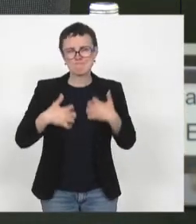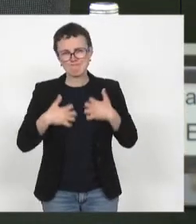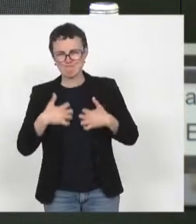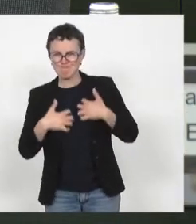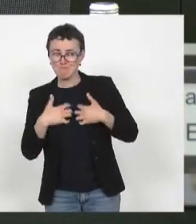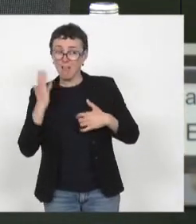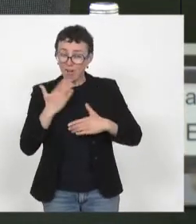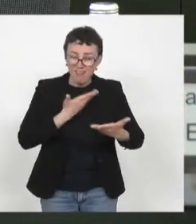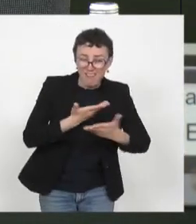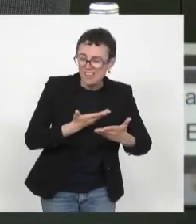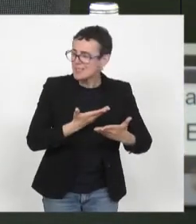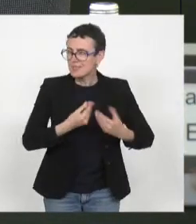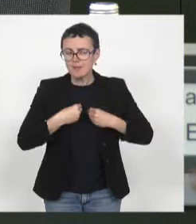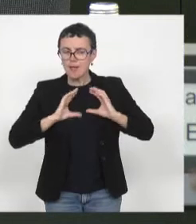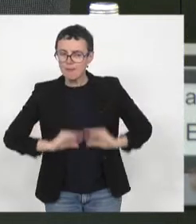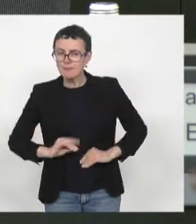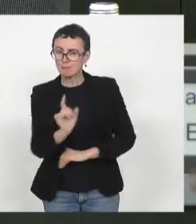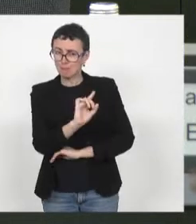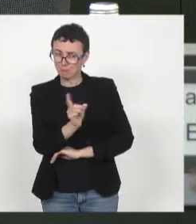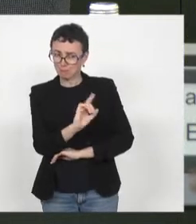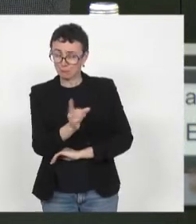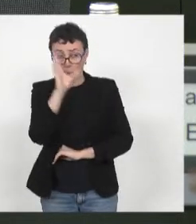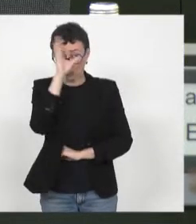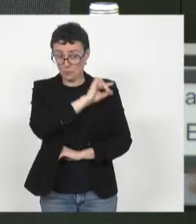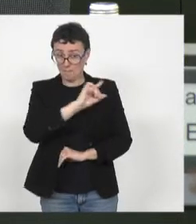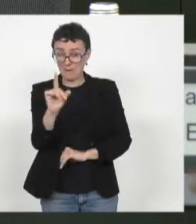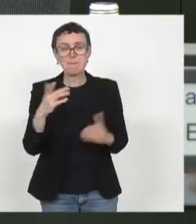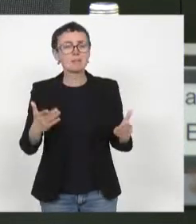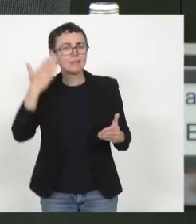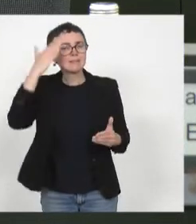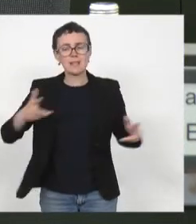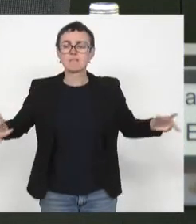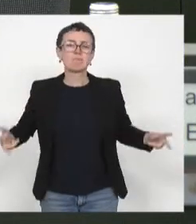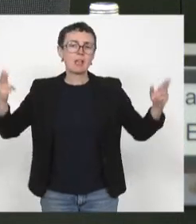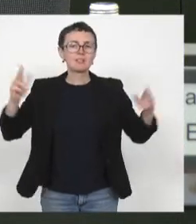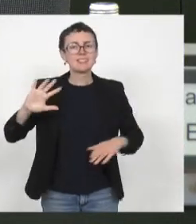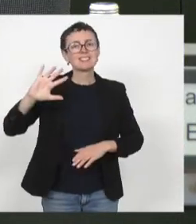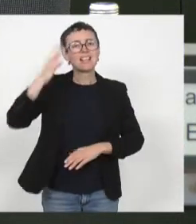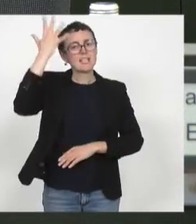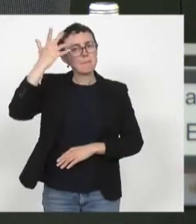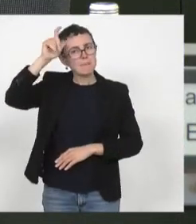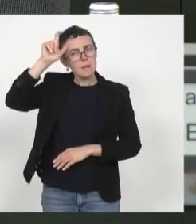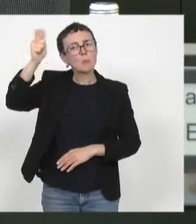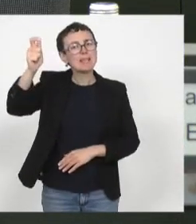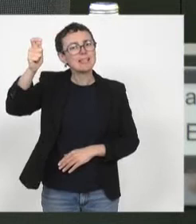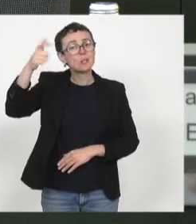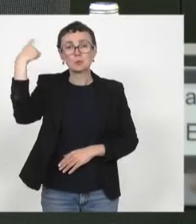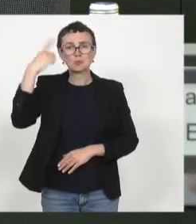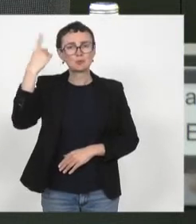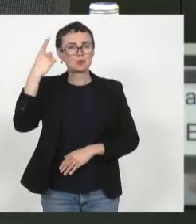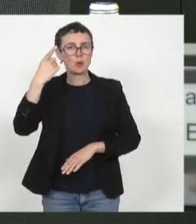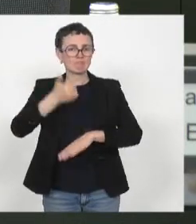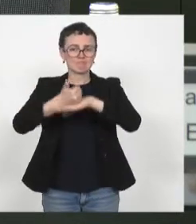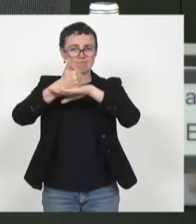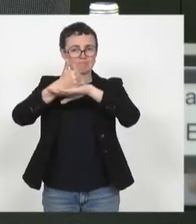système institutionnel de la Ve République fait qu'avec le fait majoritaire qui s'applique aussi à notre Assemblée métropolitaine, le président et son exécutif,